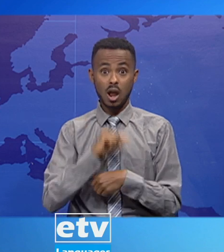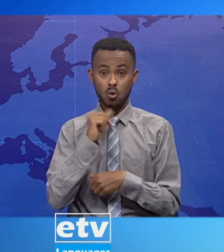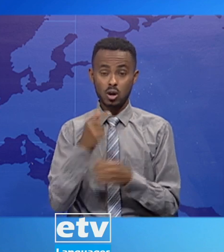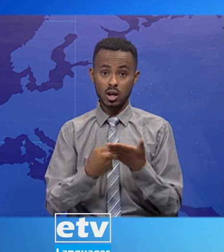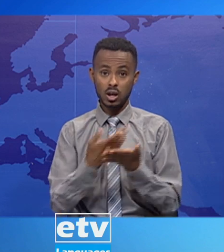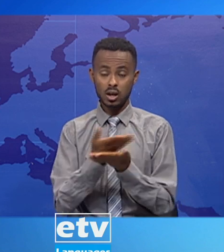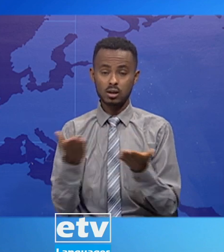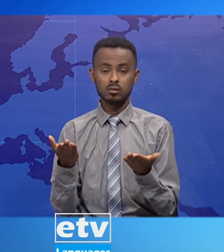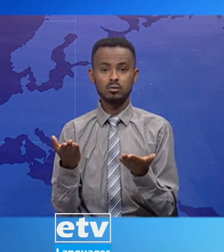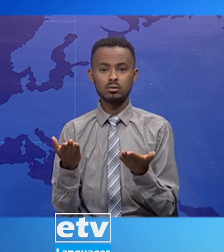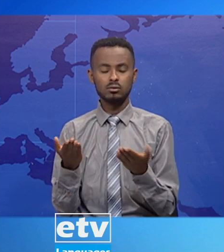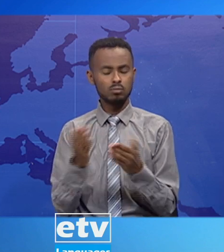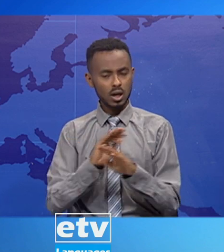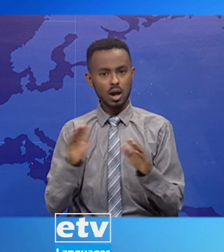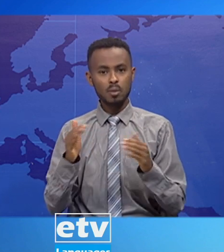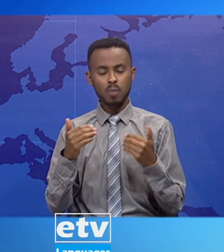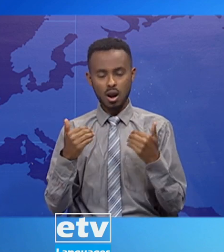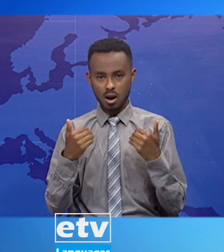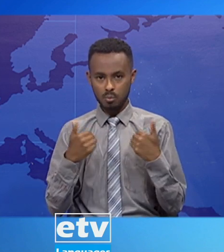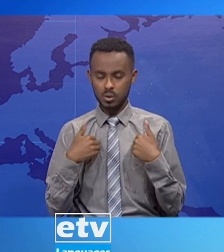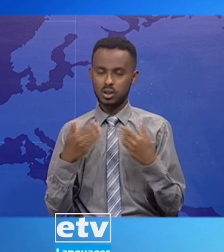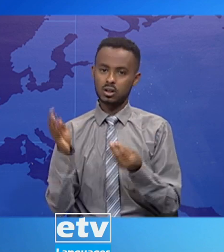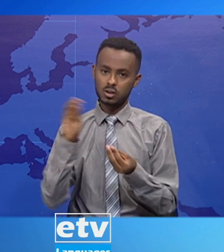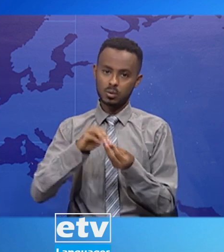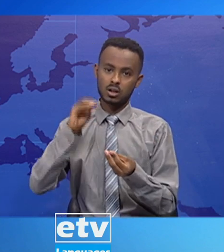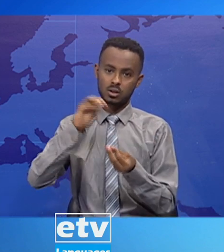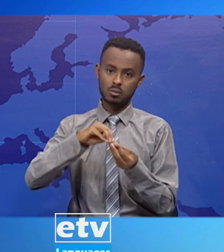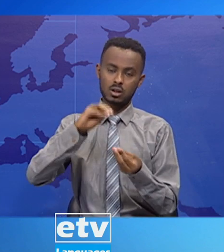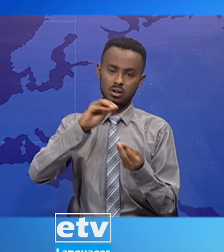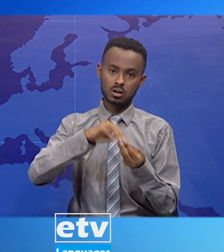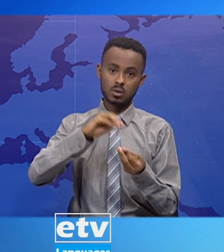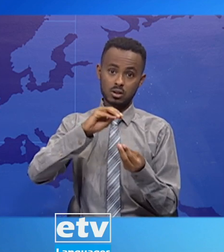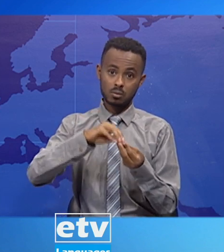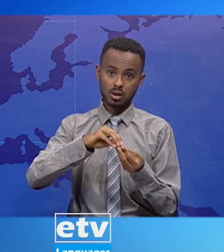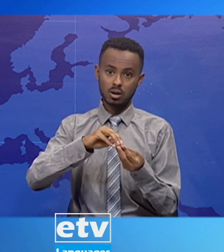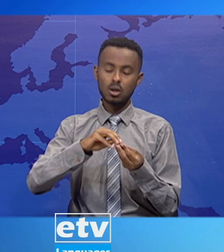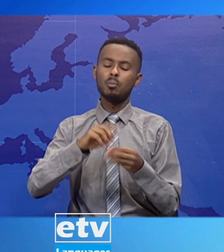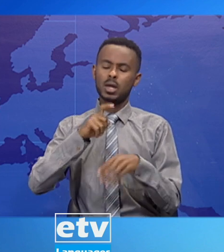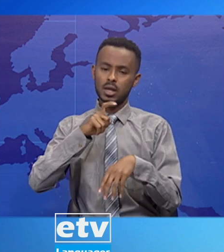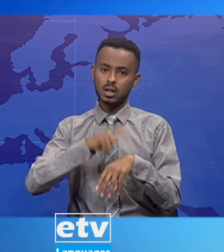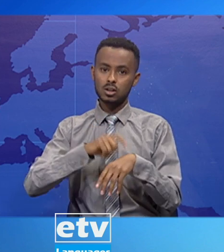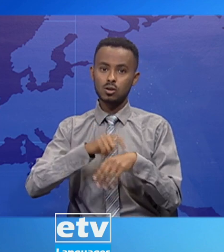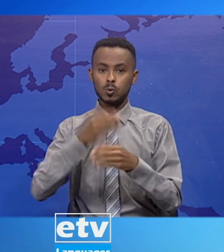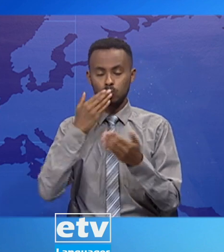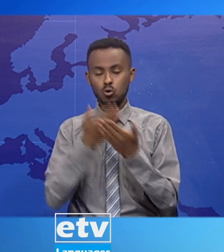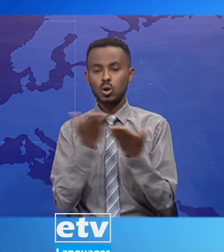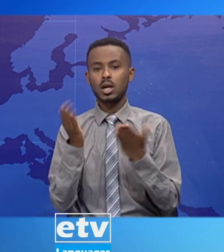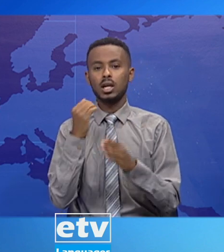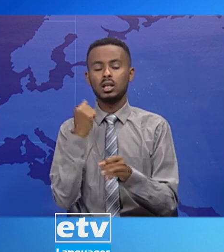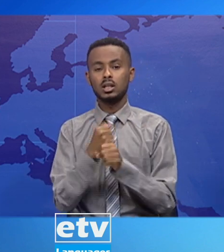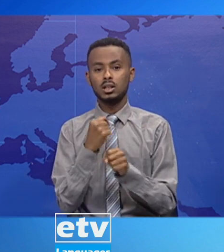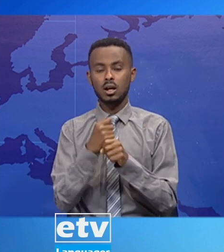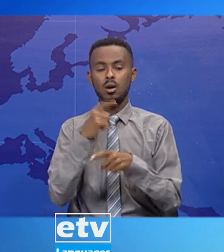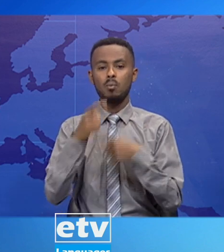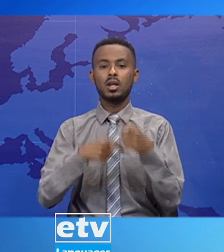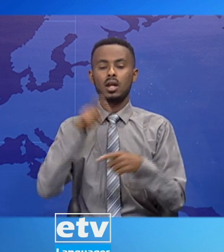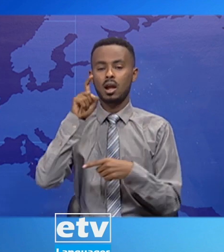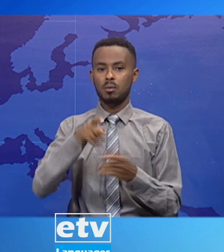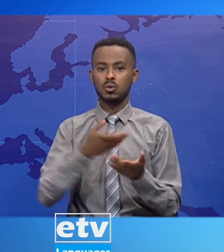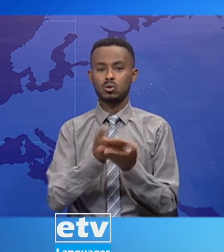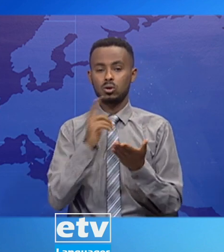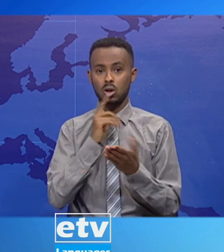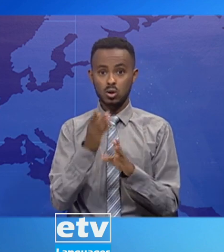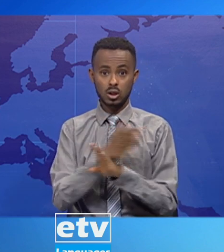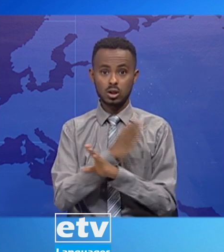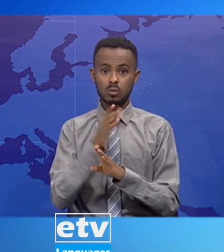ይሄ በቃ ባለበት የጨመረ በየጊዜው ጥሩ ነገር እየተሰራ መሄድ ያለበት ጉዳይ ነው።